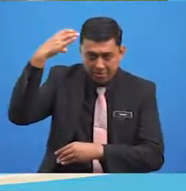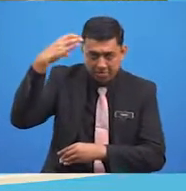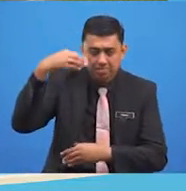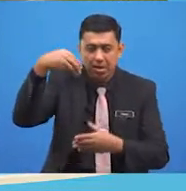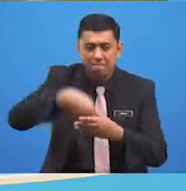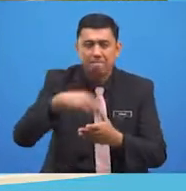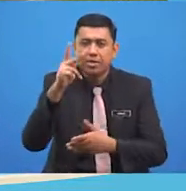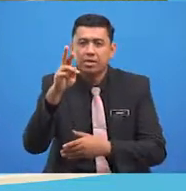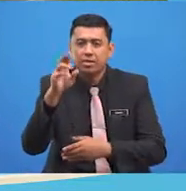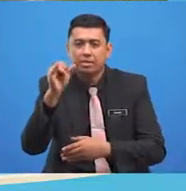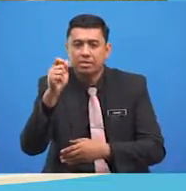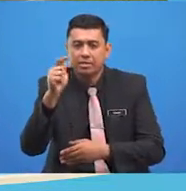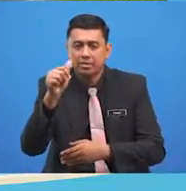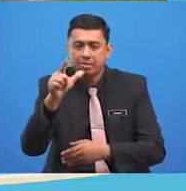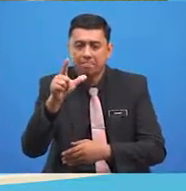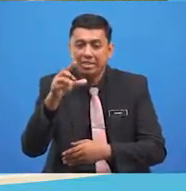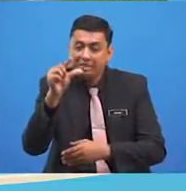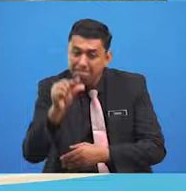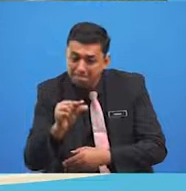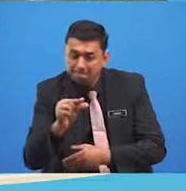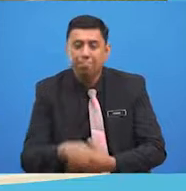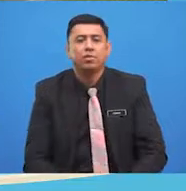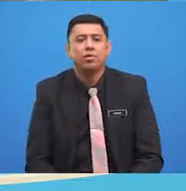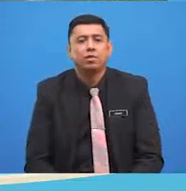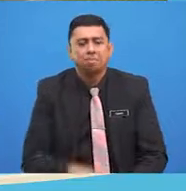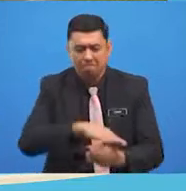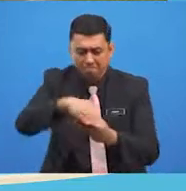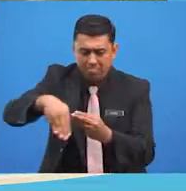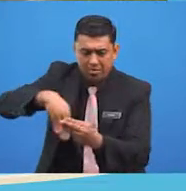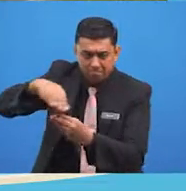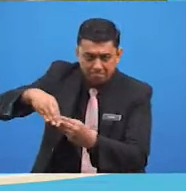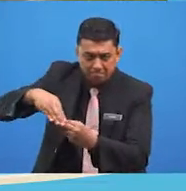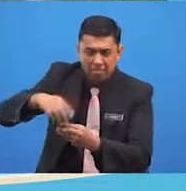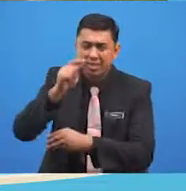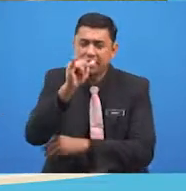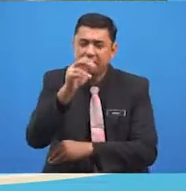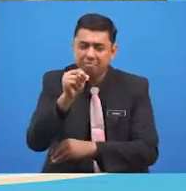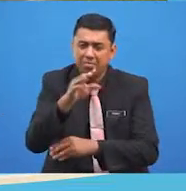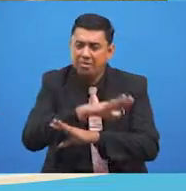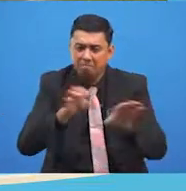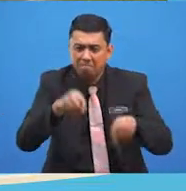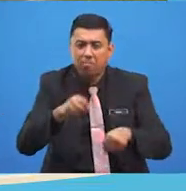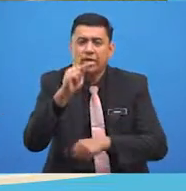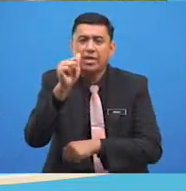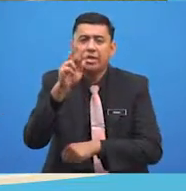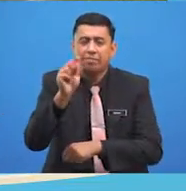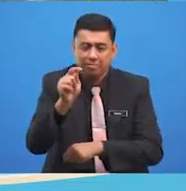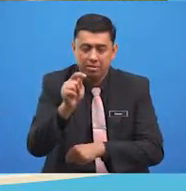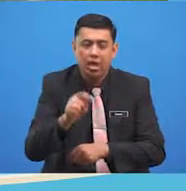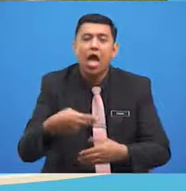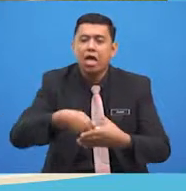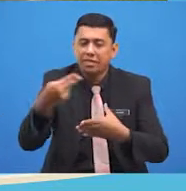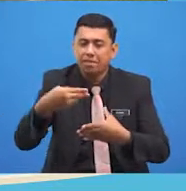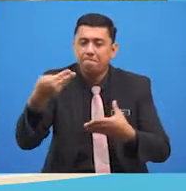nipis. Oleh itu, biji timah digunakan untuk menyadu tin supaya tidak berkarat dan penghasilan barangan